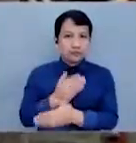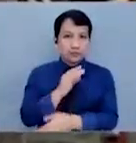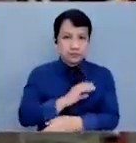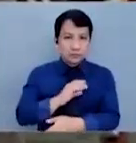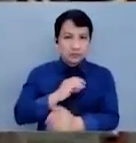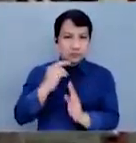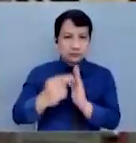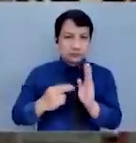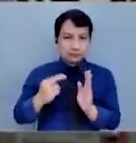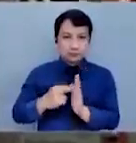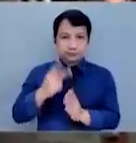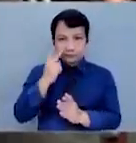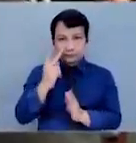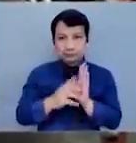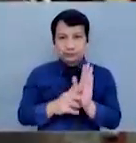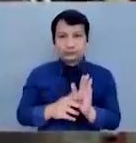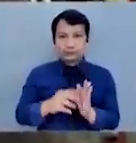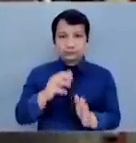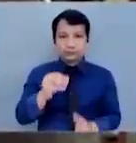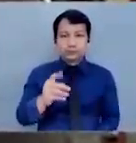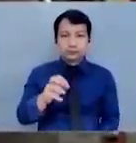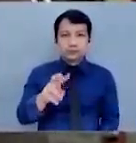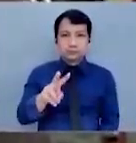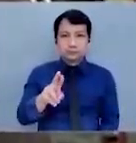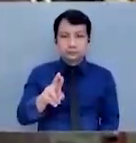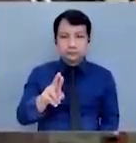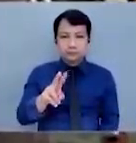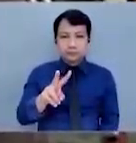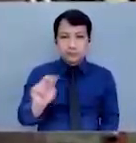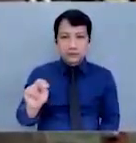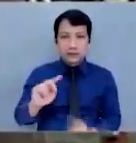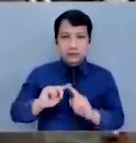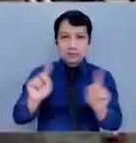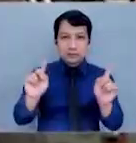see MarVen in a different light.